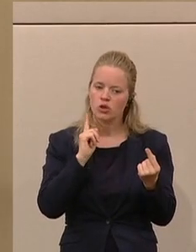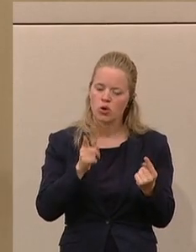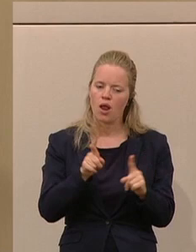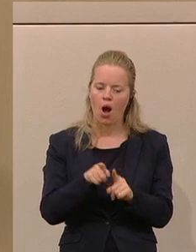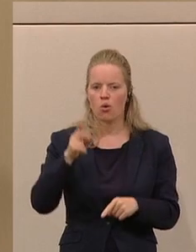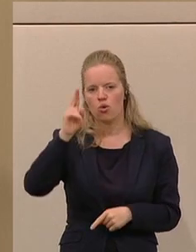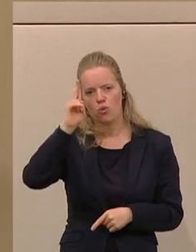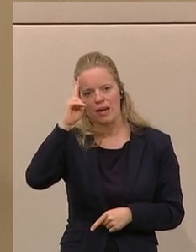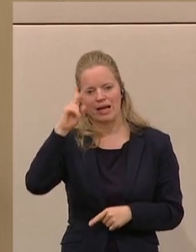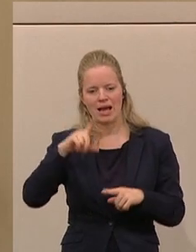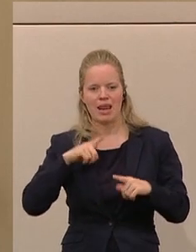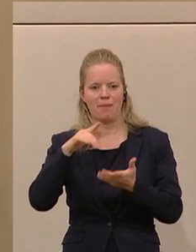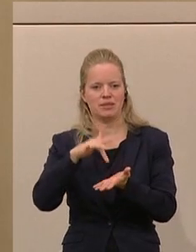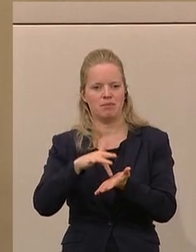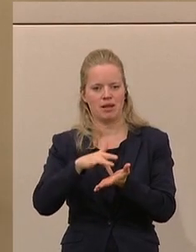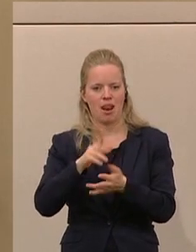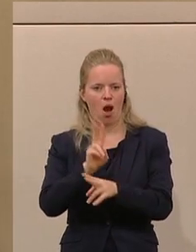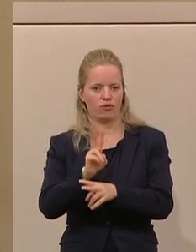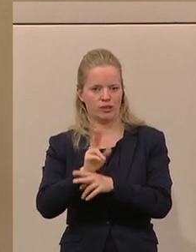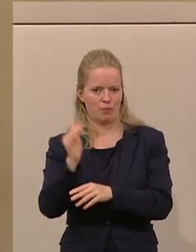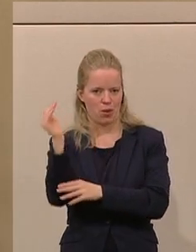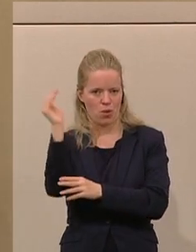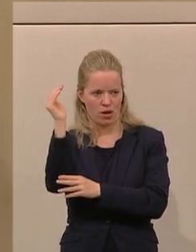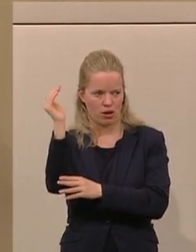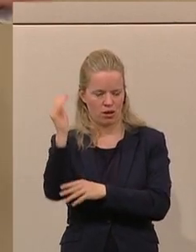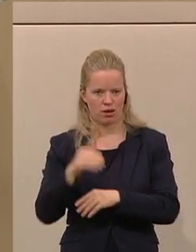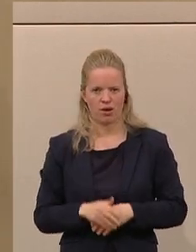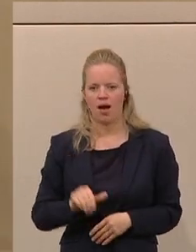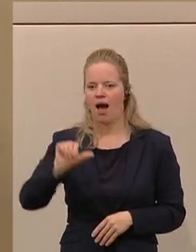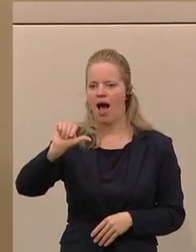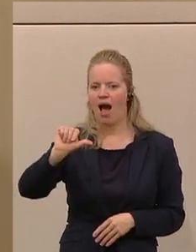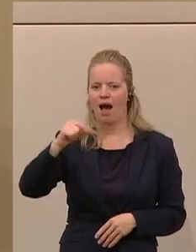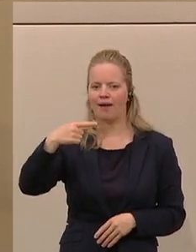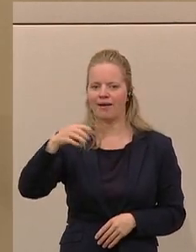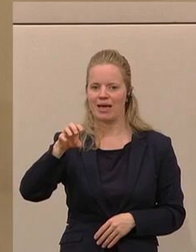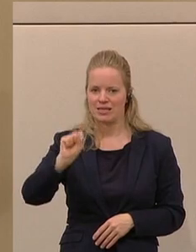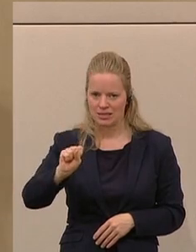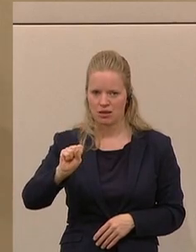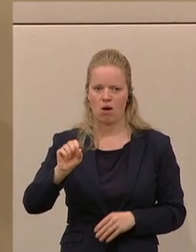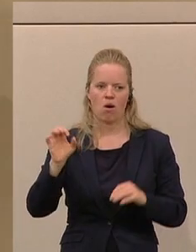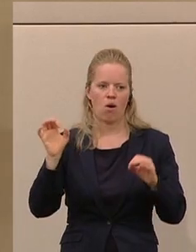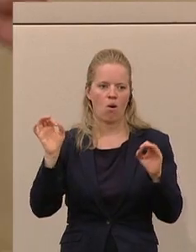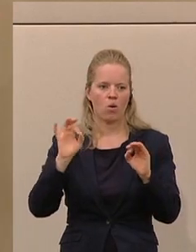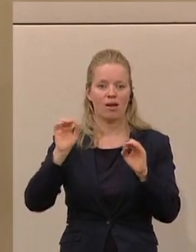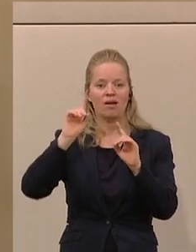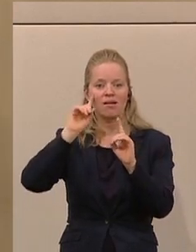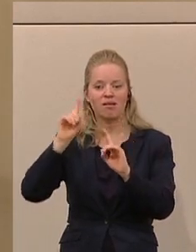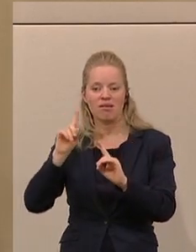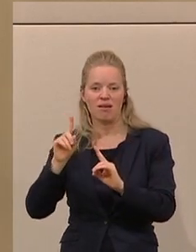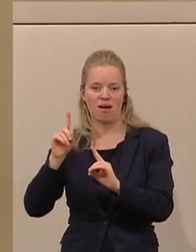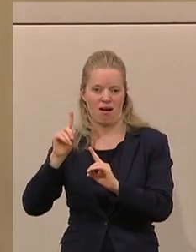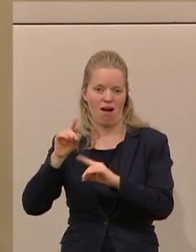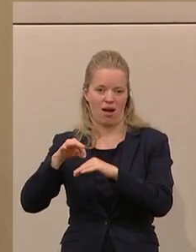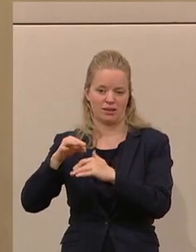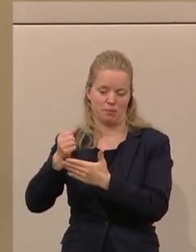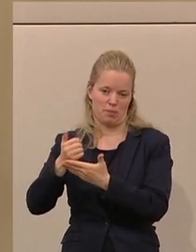denken der Lebensmittelaufsichtsbehörden. Man rät da immer ganz einfach hin, die AGES, die Veterinärbehörden in den Ländern. Bitte nur